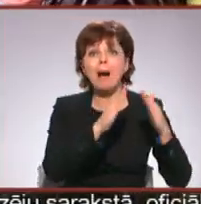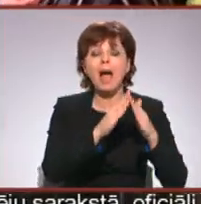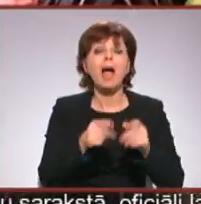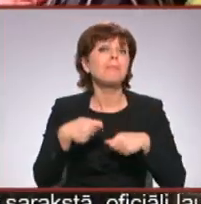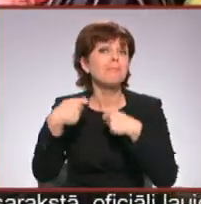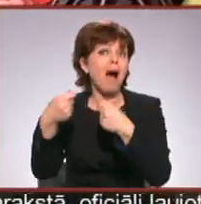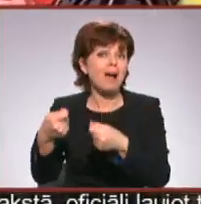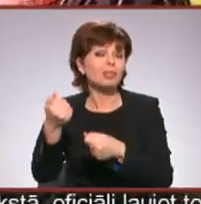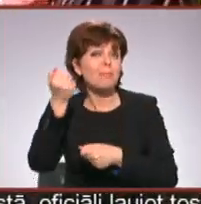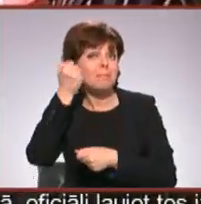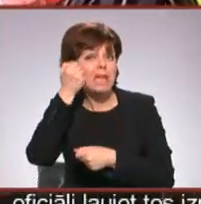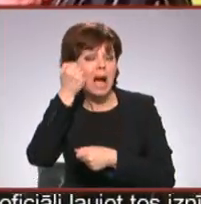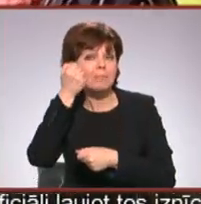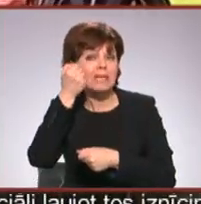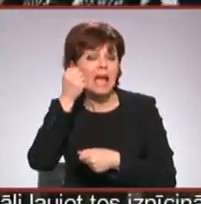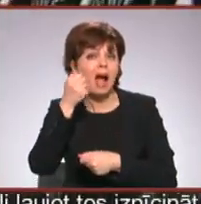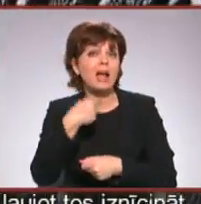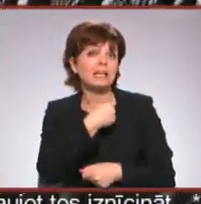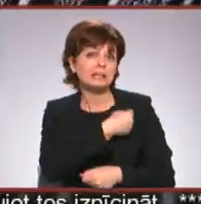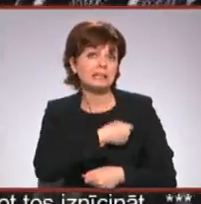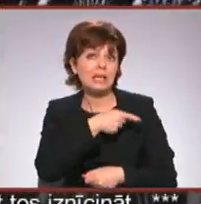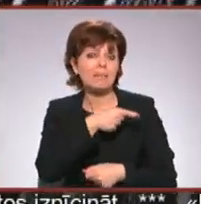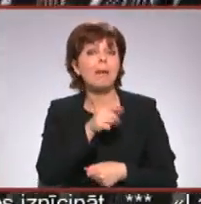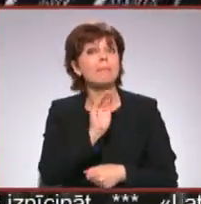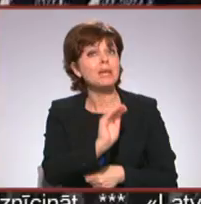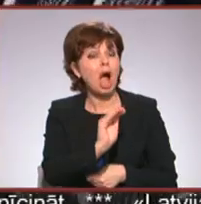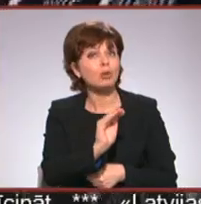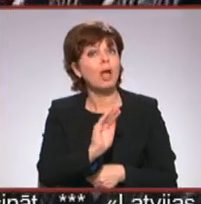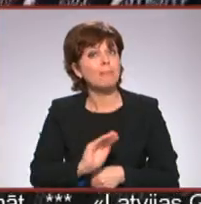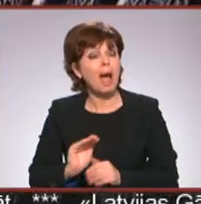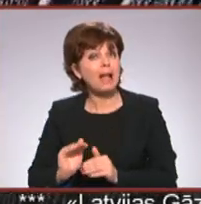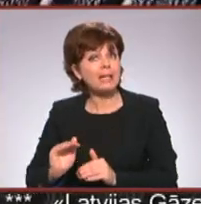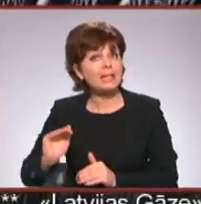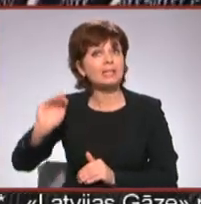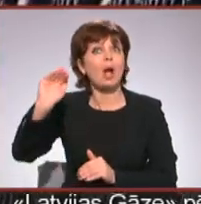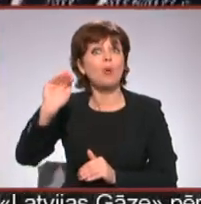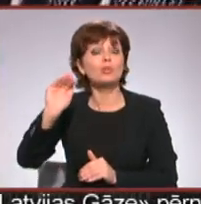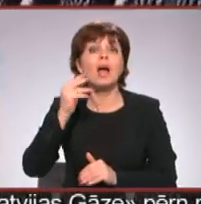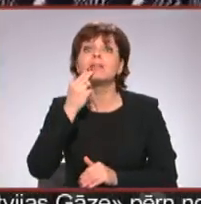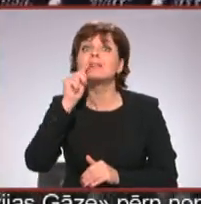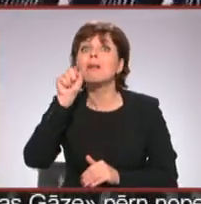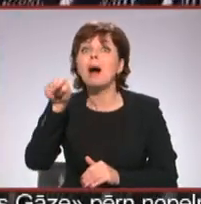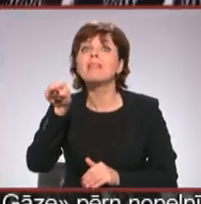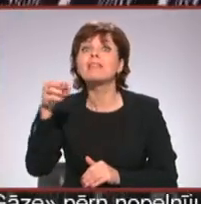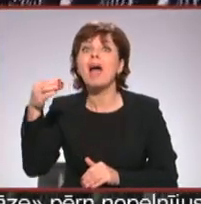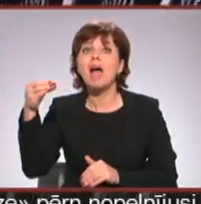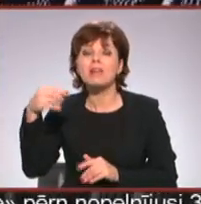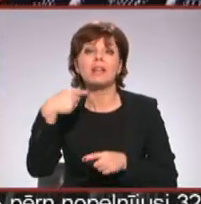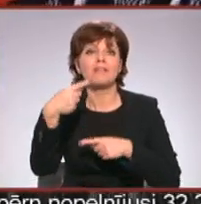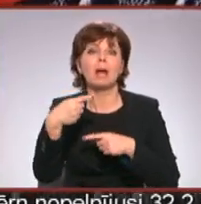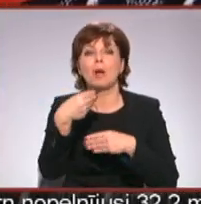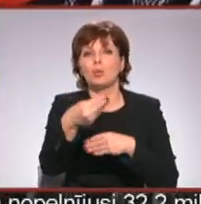zīmi, jaunajiem vecākiem tiek cieši piekodināts, kad bērni izaugs un lūkosies pāri tērvetes siliem, to vienmēr dot līdz.